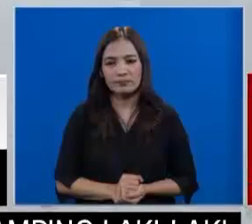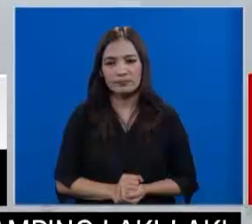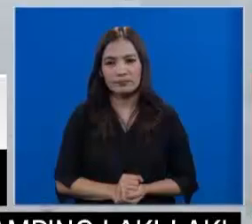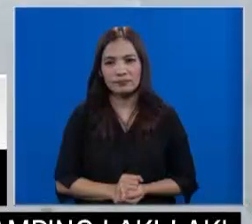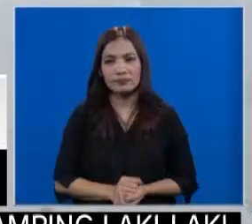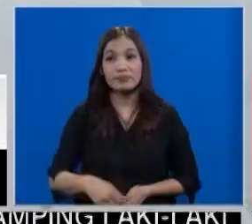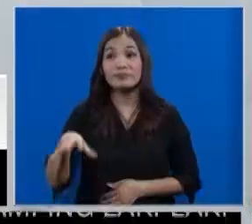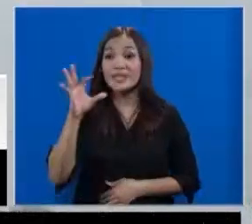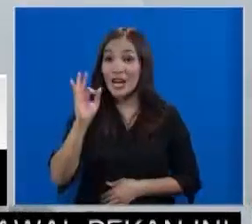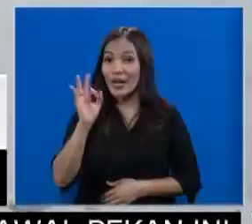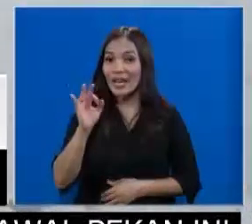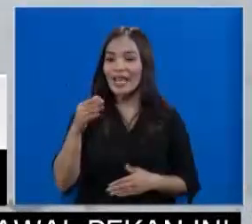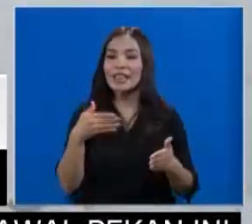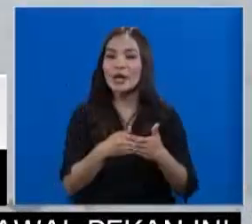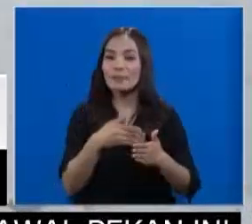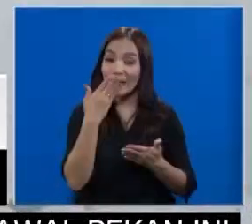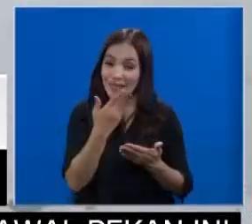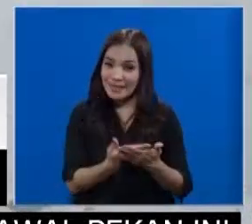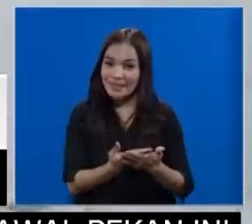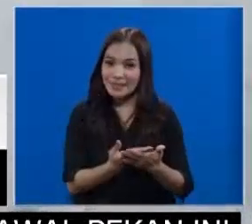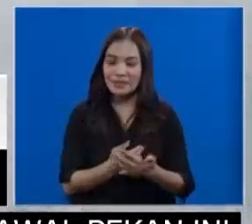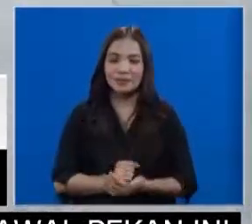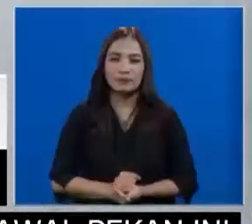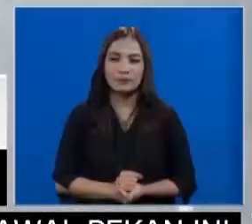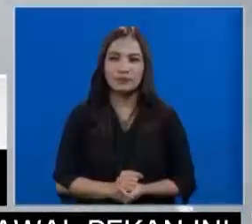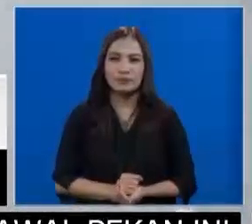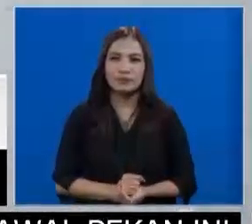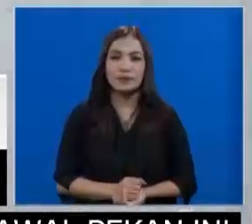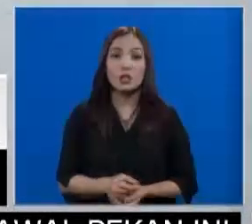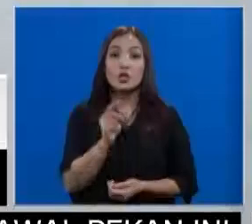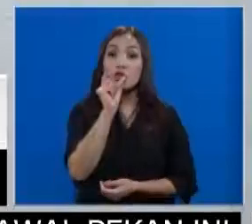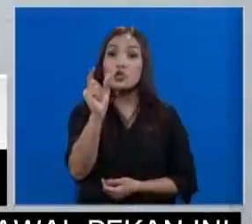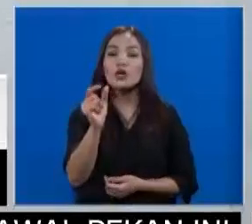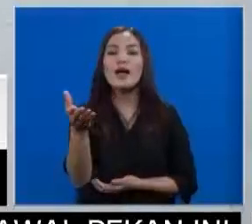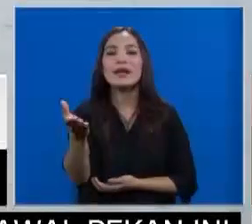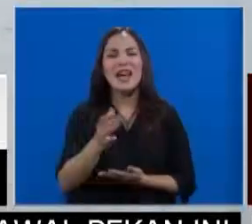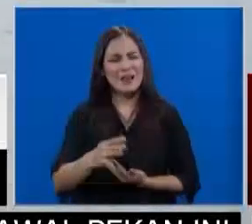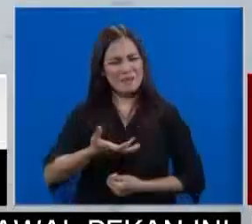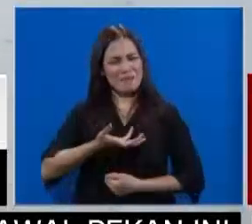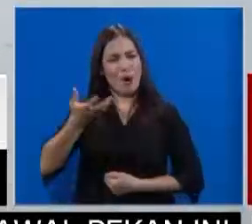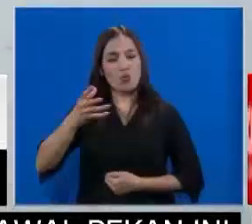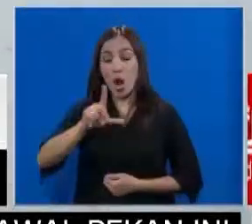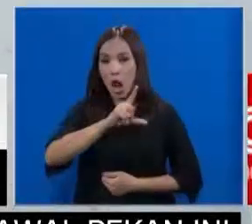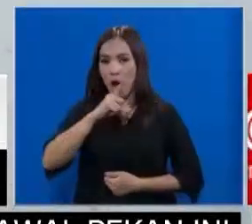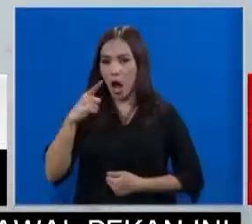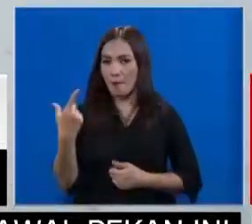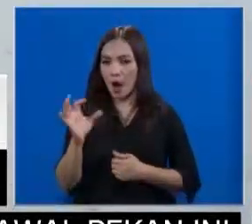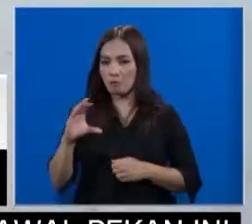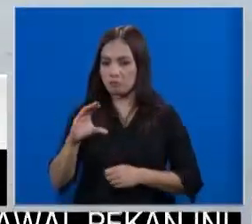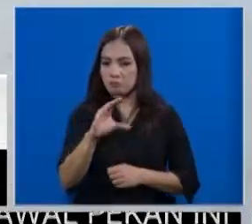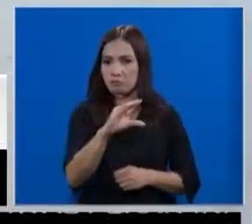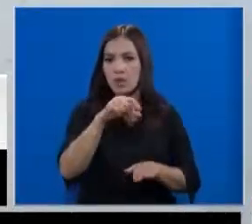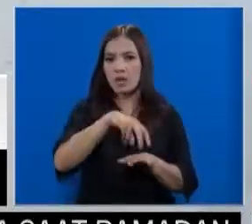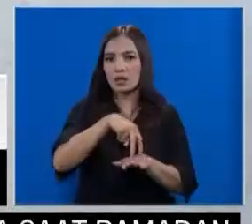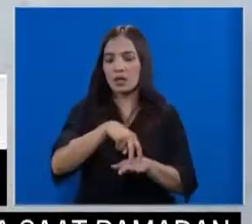Oke, sip. Makasih ya, Pak. Nah, bagi Anda yang kangen ingin naik beca, kalau di Jakarta kan sudah nggak ada, bisa nih datang ke